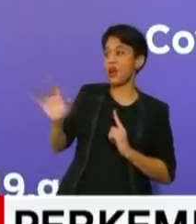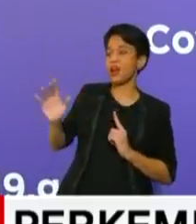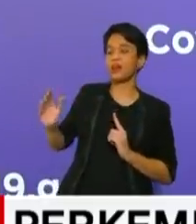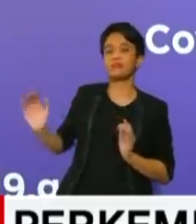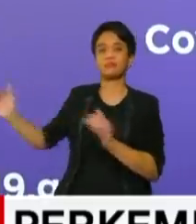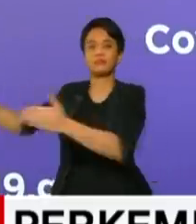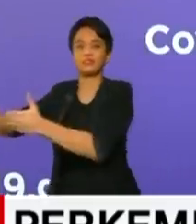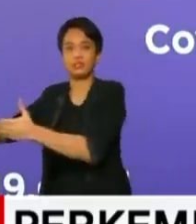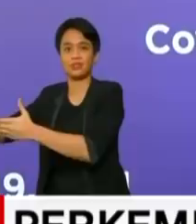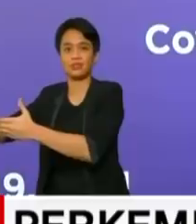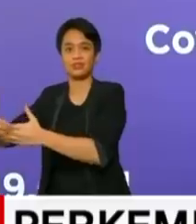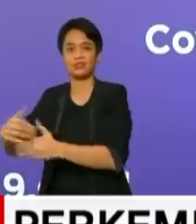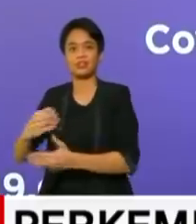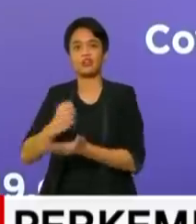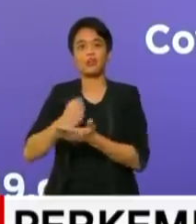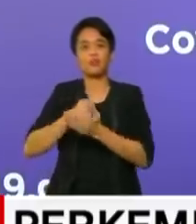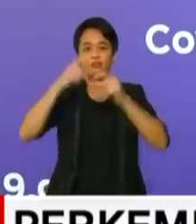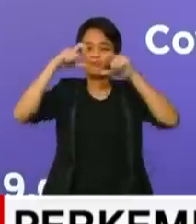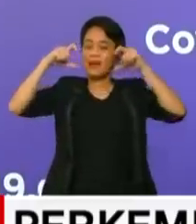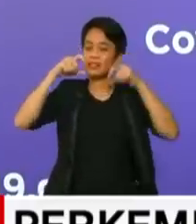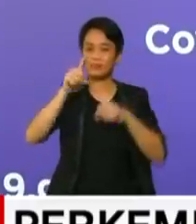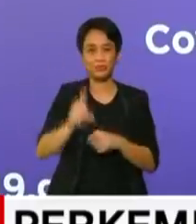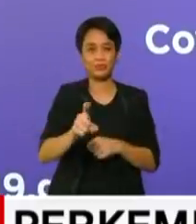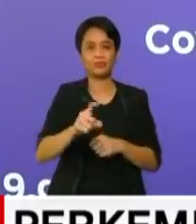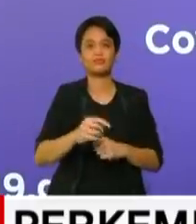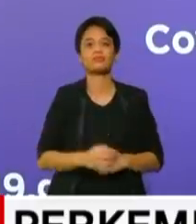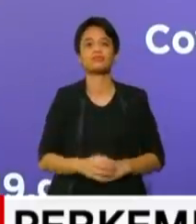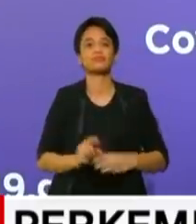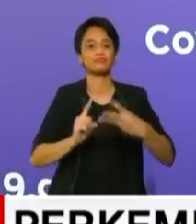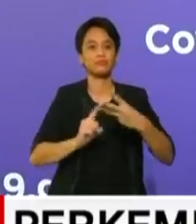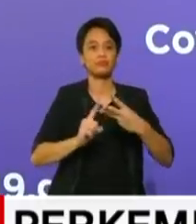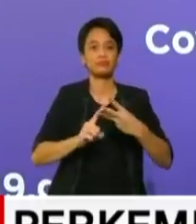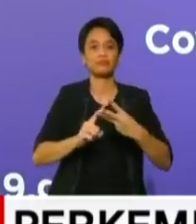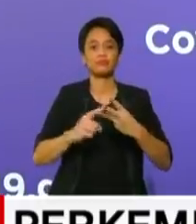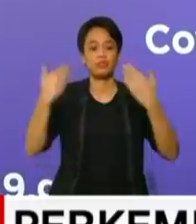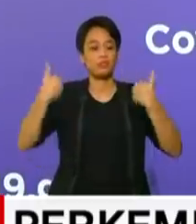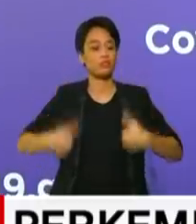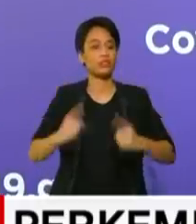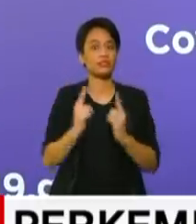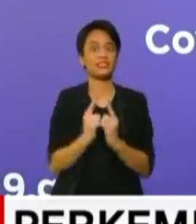lain. Kemudian jaga jarak secara fisik.